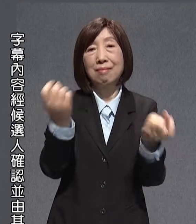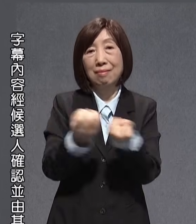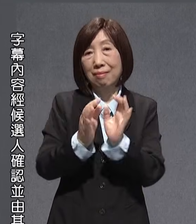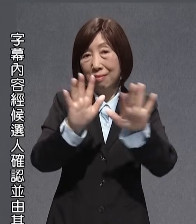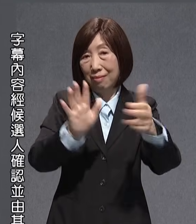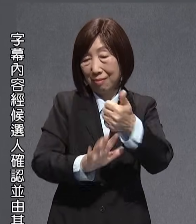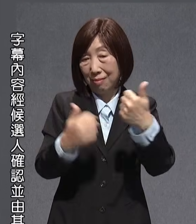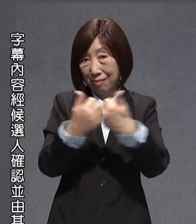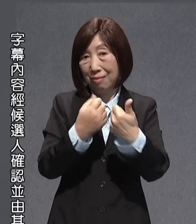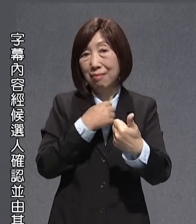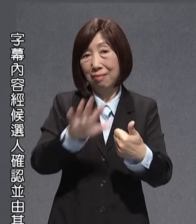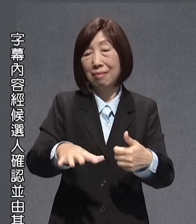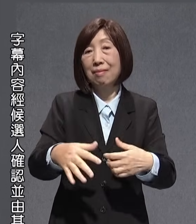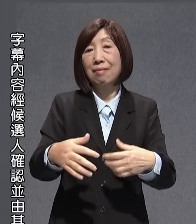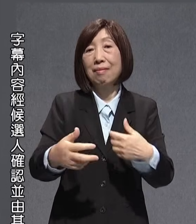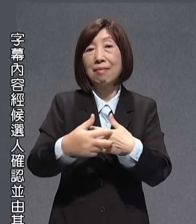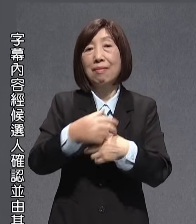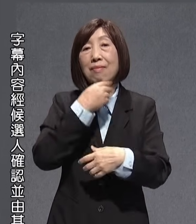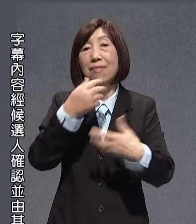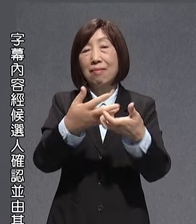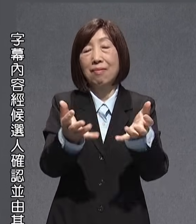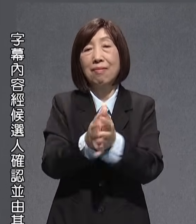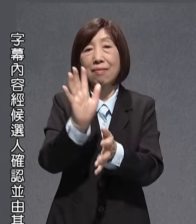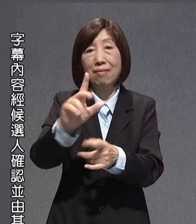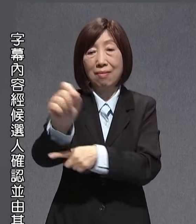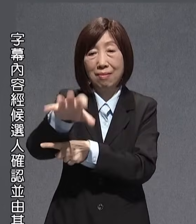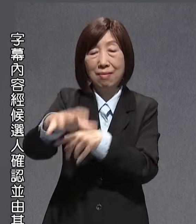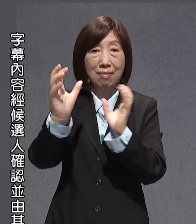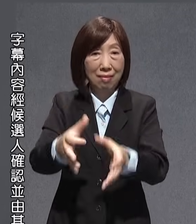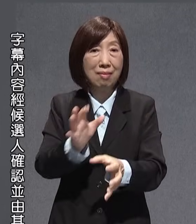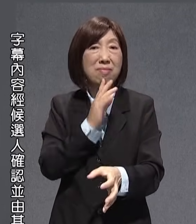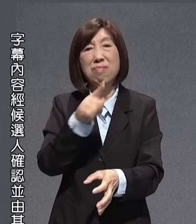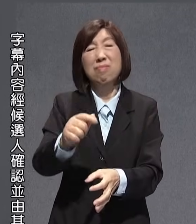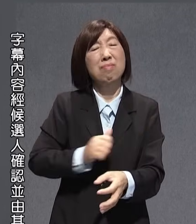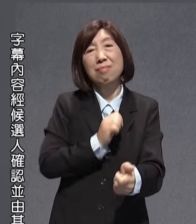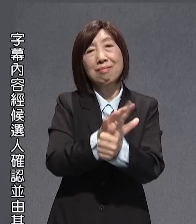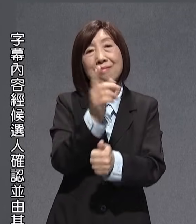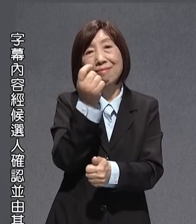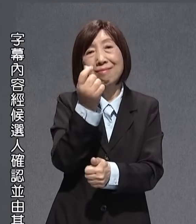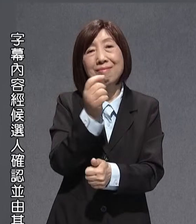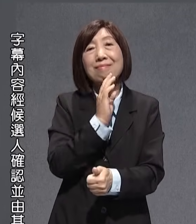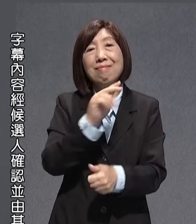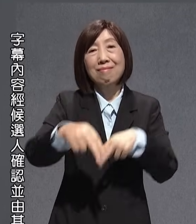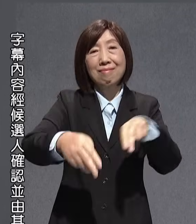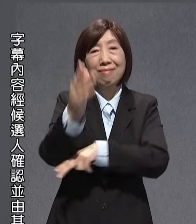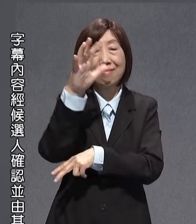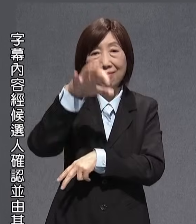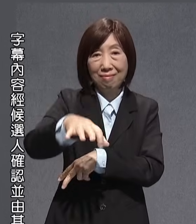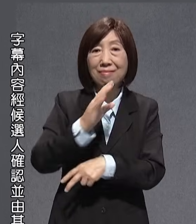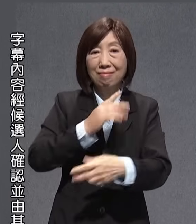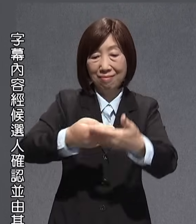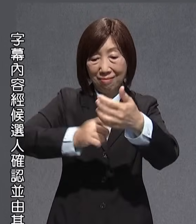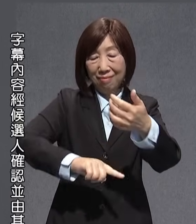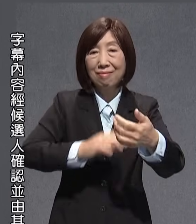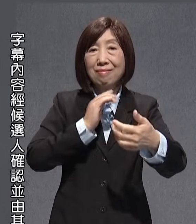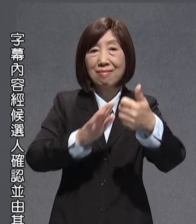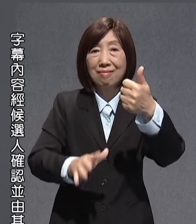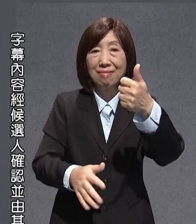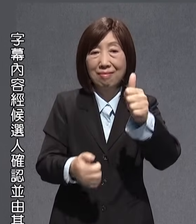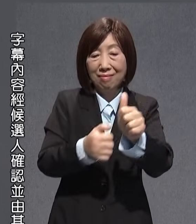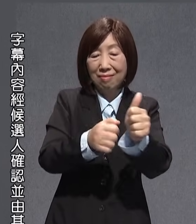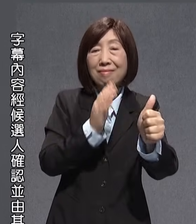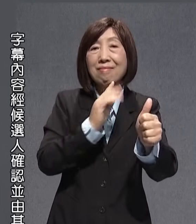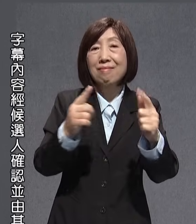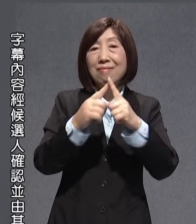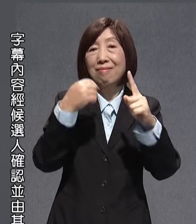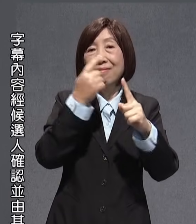前卫福部有少子化办公室，不过功能不好。我们在行政院底下设一个人口发展委员会，整合